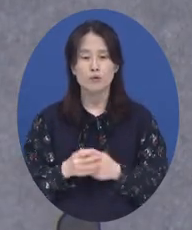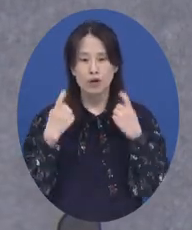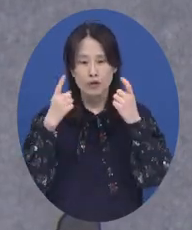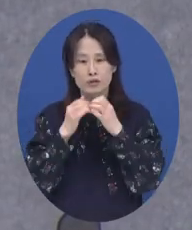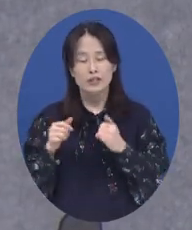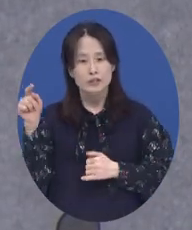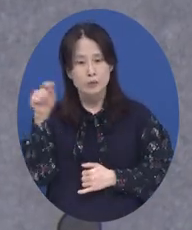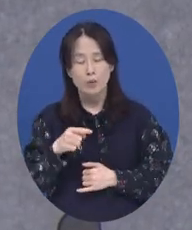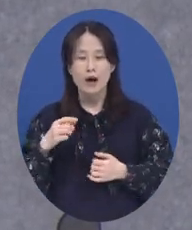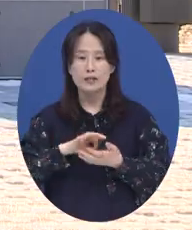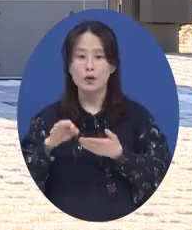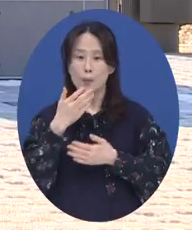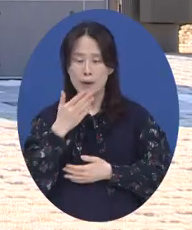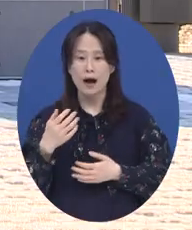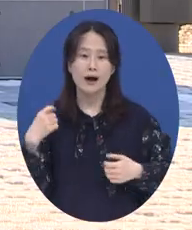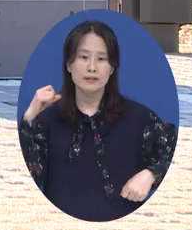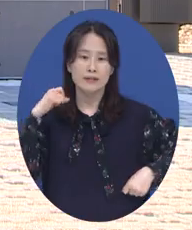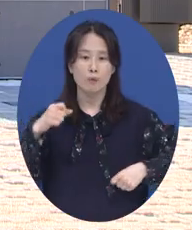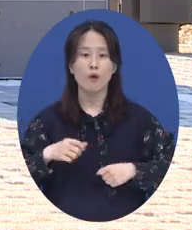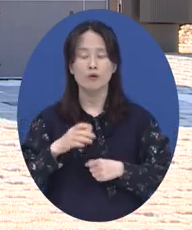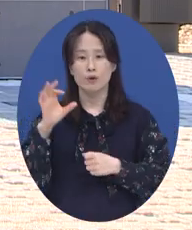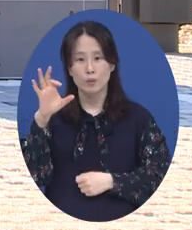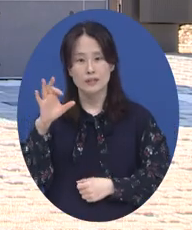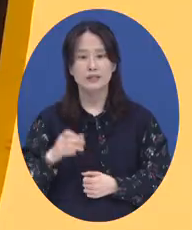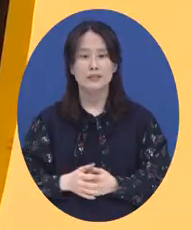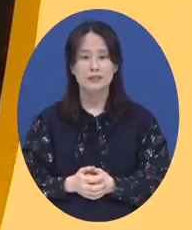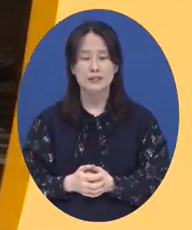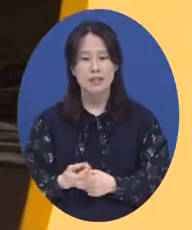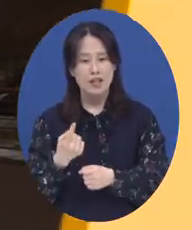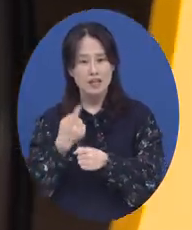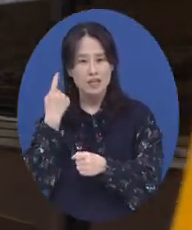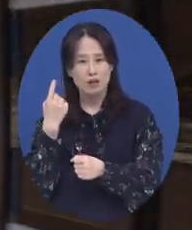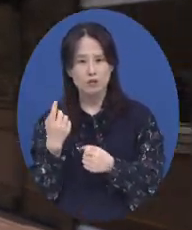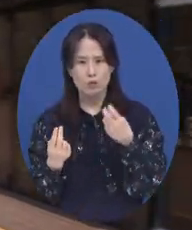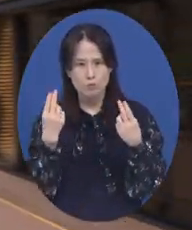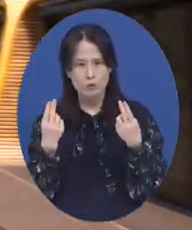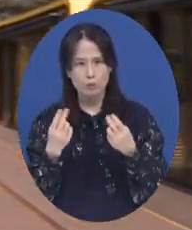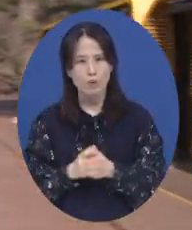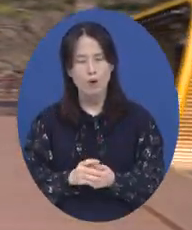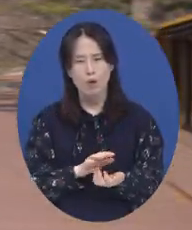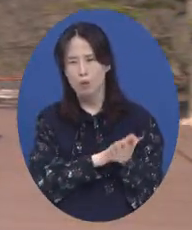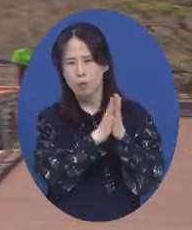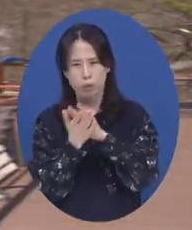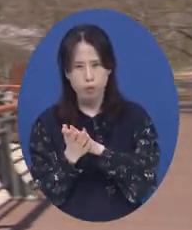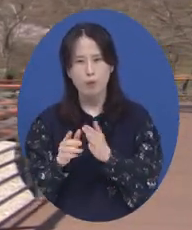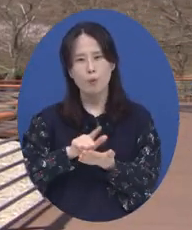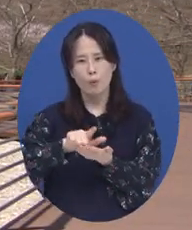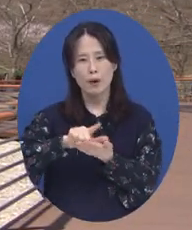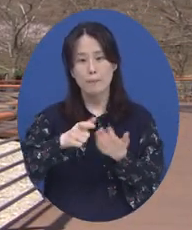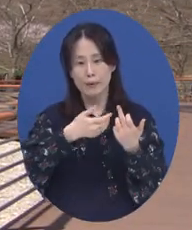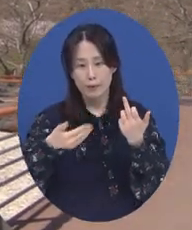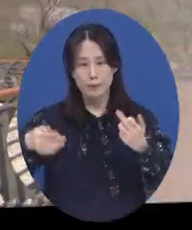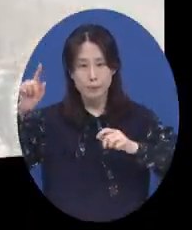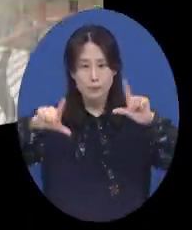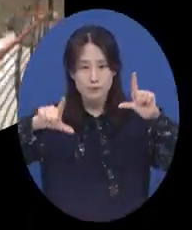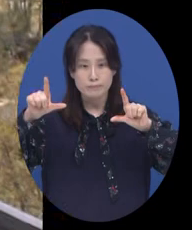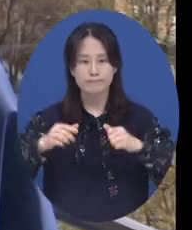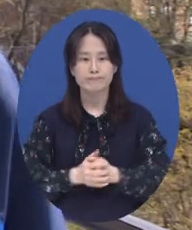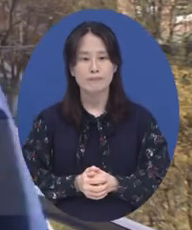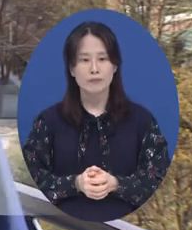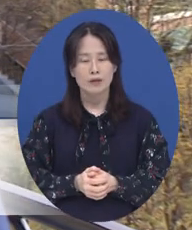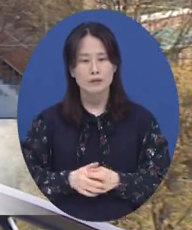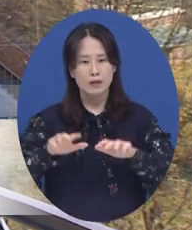물놀이 객들이 이용할 수 있는 샤워실과 화장실 까지 1년 전과는 확연히 다른 다 평전 의 모습입니다